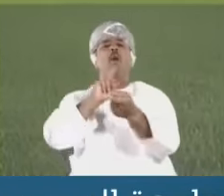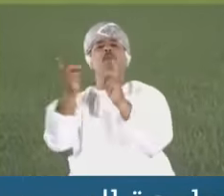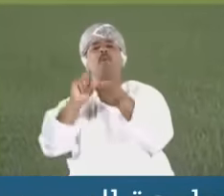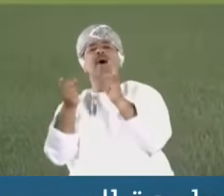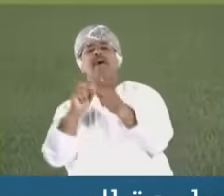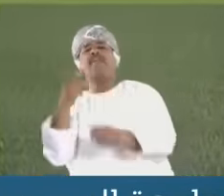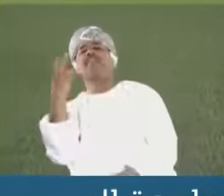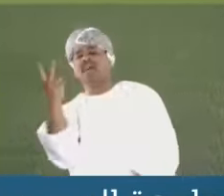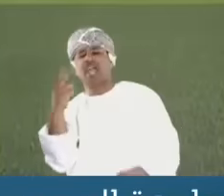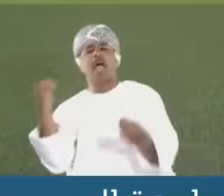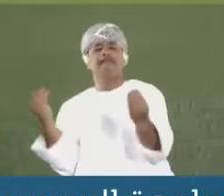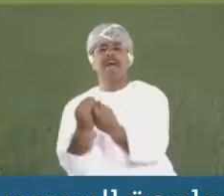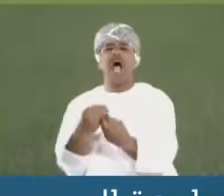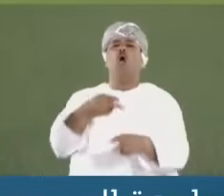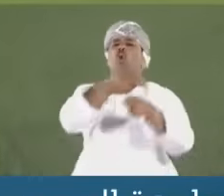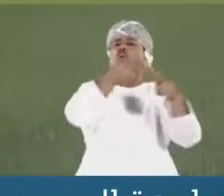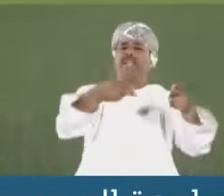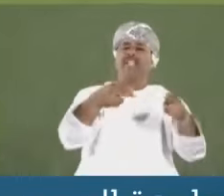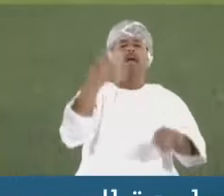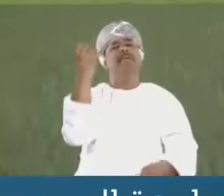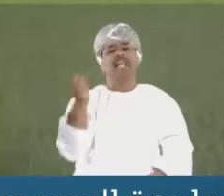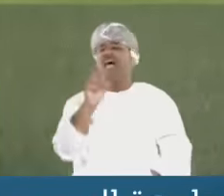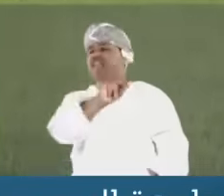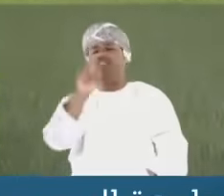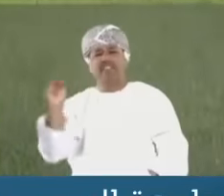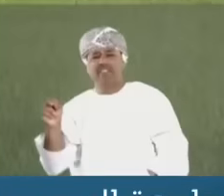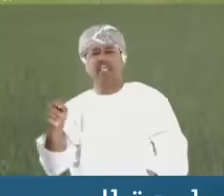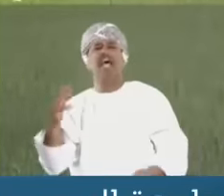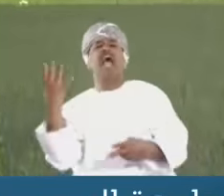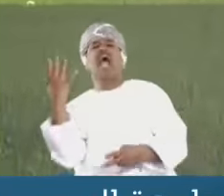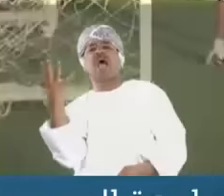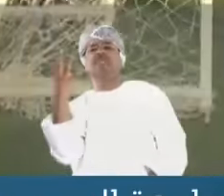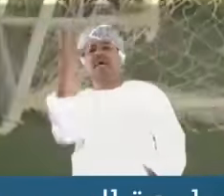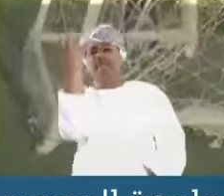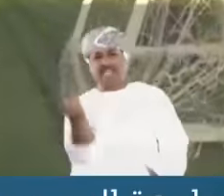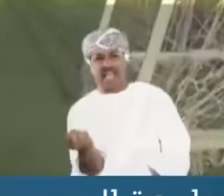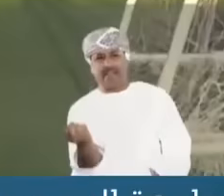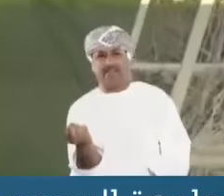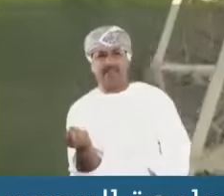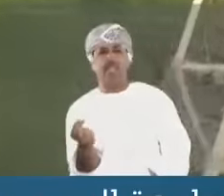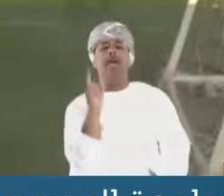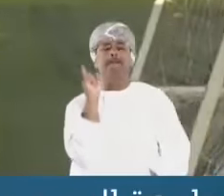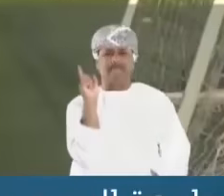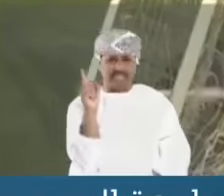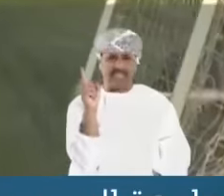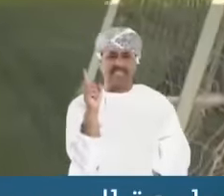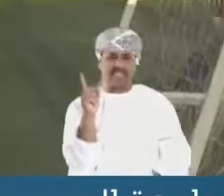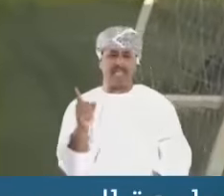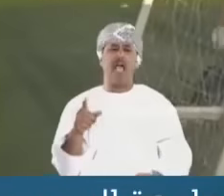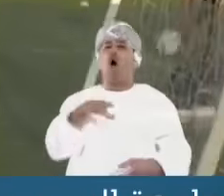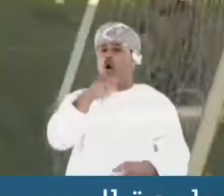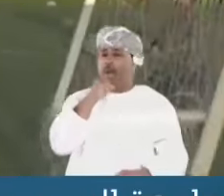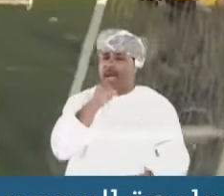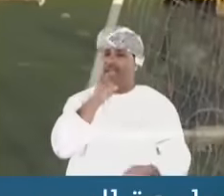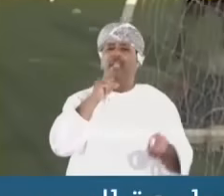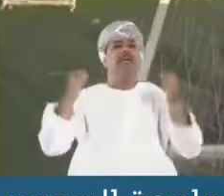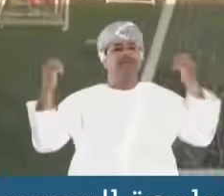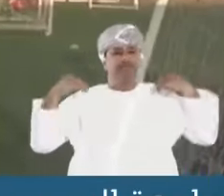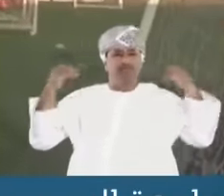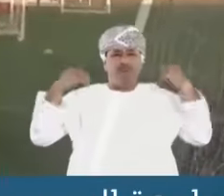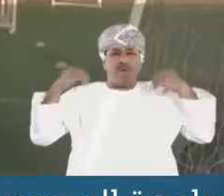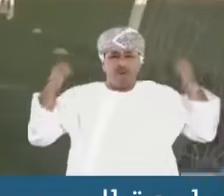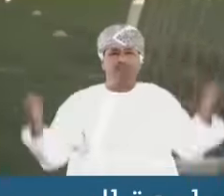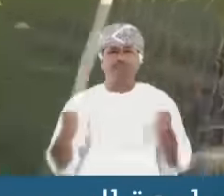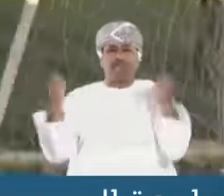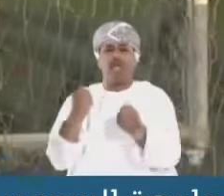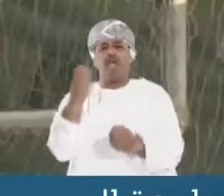الثانية أمام شقيقه الكويتي مساء نفس اليوم عند 5 مساء. هذا وقد أجرى المنتخب تمرينه الأول عصر